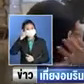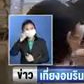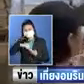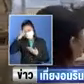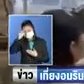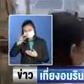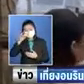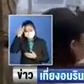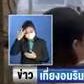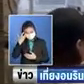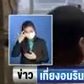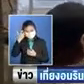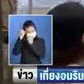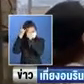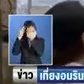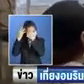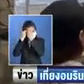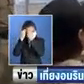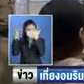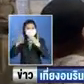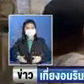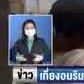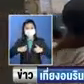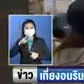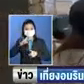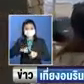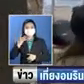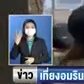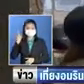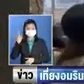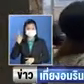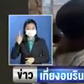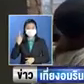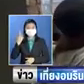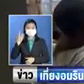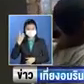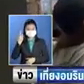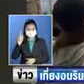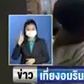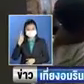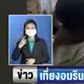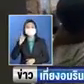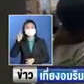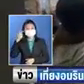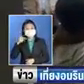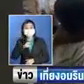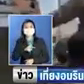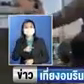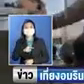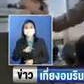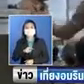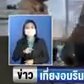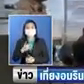ท์เรียนเครียดเส้นเลือดในสมองแตกแล้วน้องเสียชีวิตเมื่อวานคุณผู้ชมฮะทางด้านของพิยดาทองคำพันธ์เนี่ยนะ